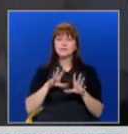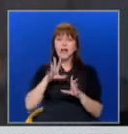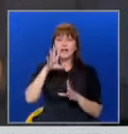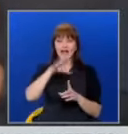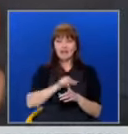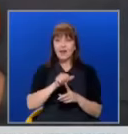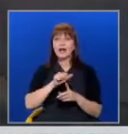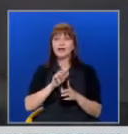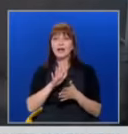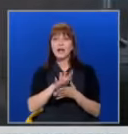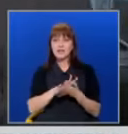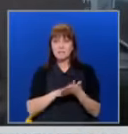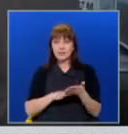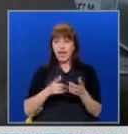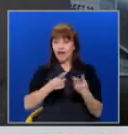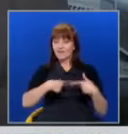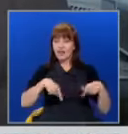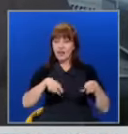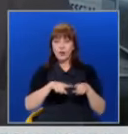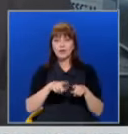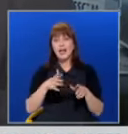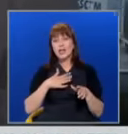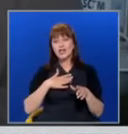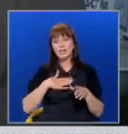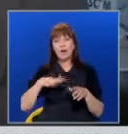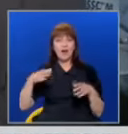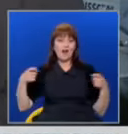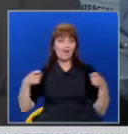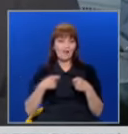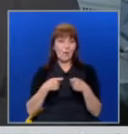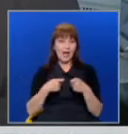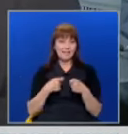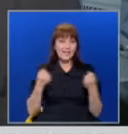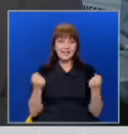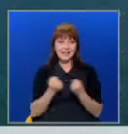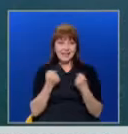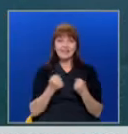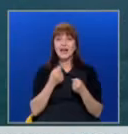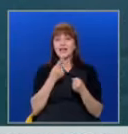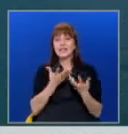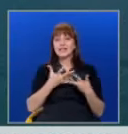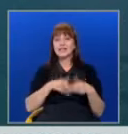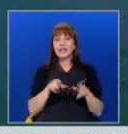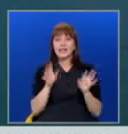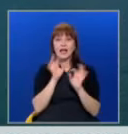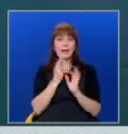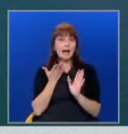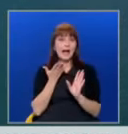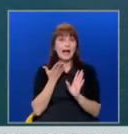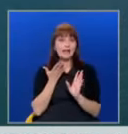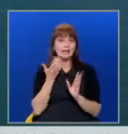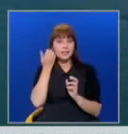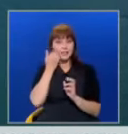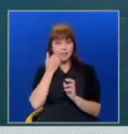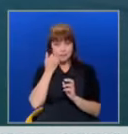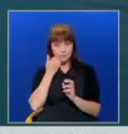евентуалните замърсители. В района обаче се водят военни действия и тази техника няма как да бъде използвана там. Наблюденията на водите